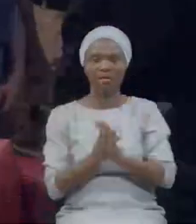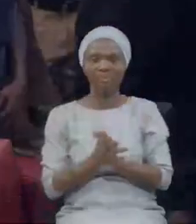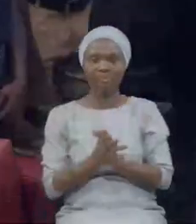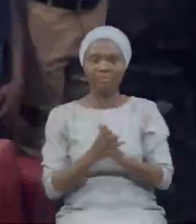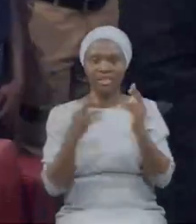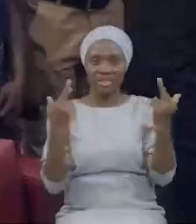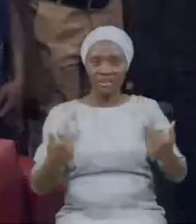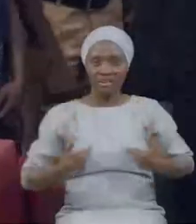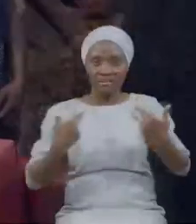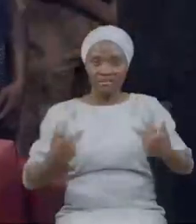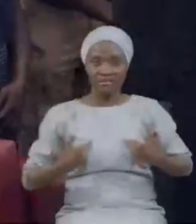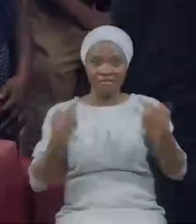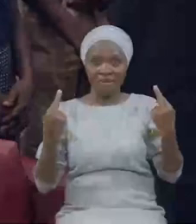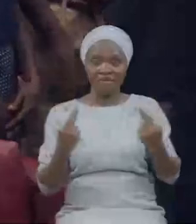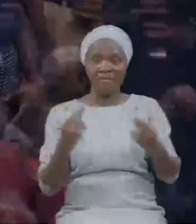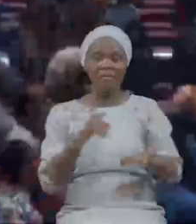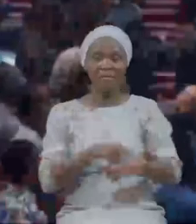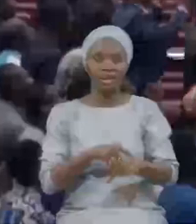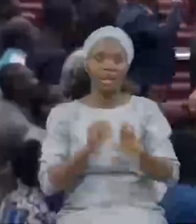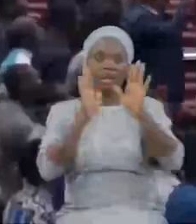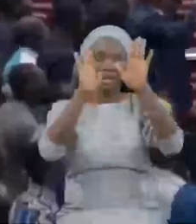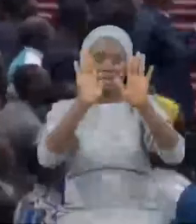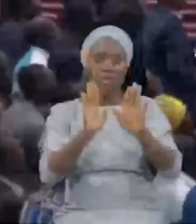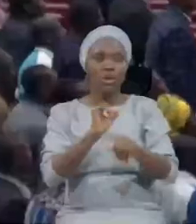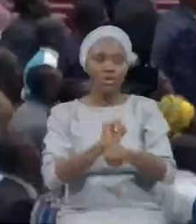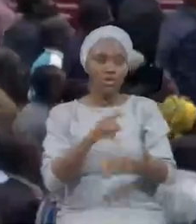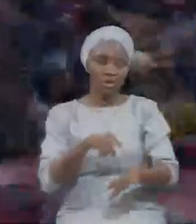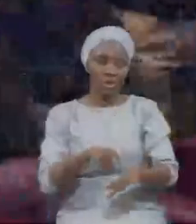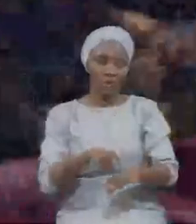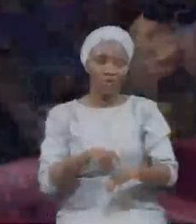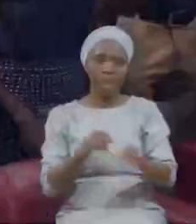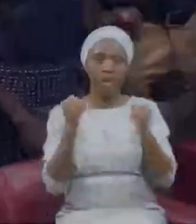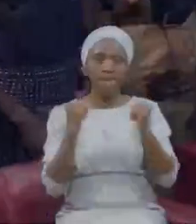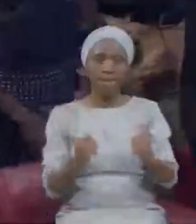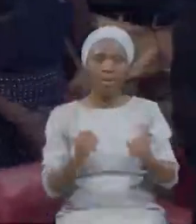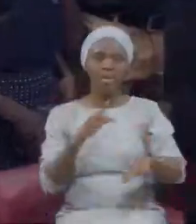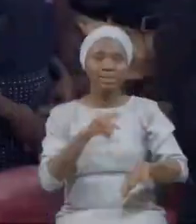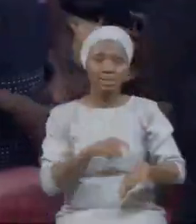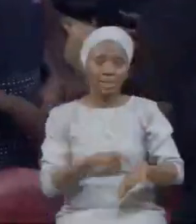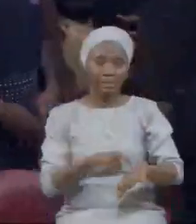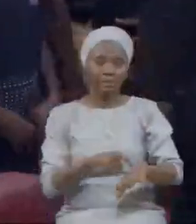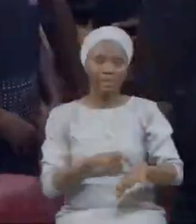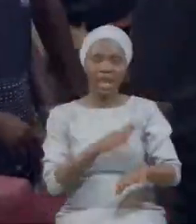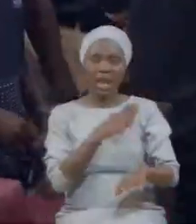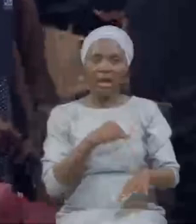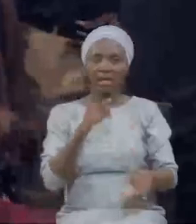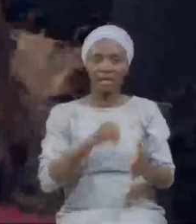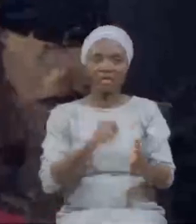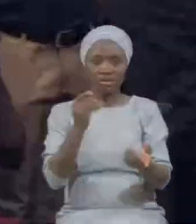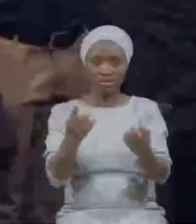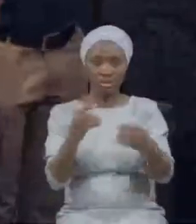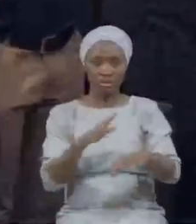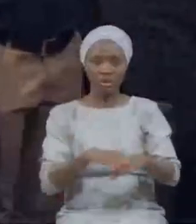C'est l'heure de réveil, l'heure de miracle, c'est l'heure de la puissance, et cela viendra sur